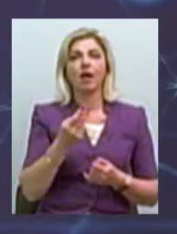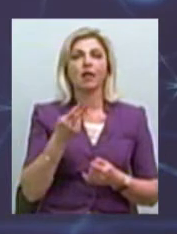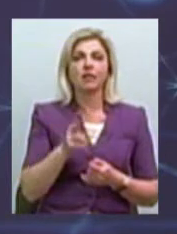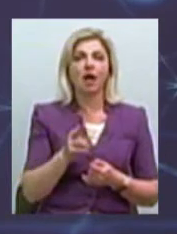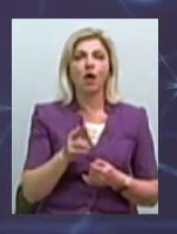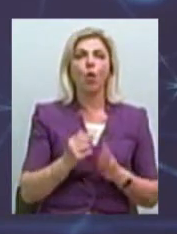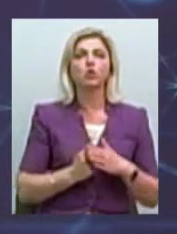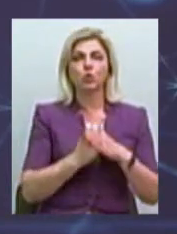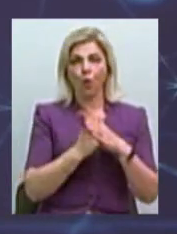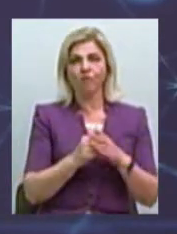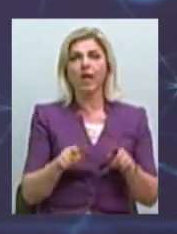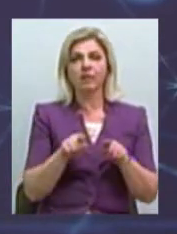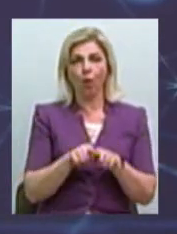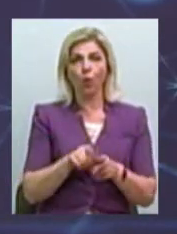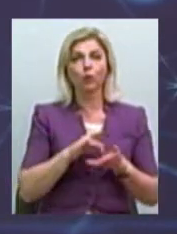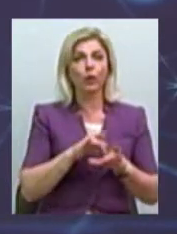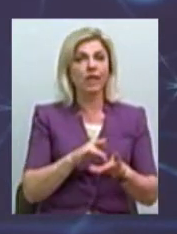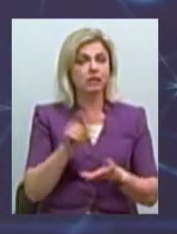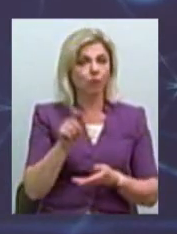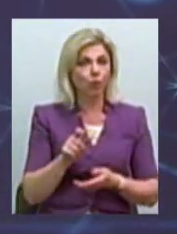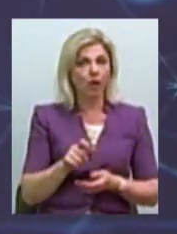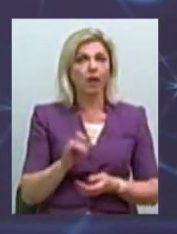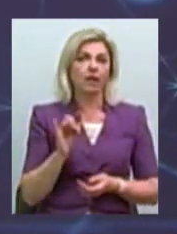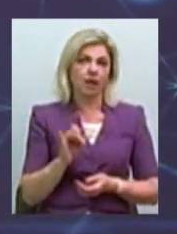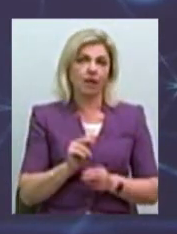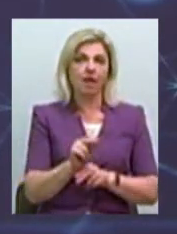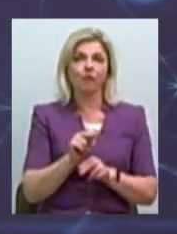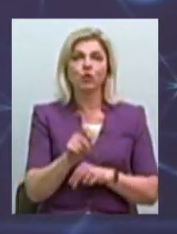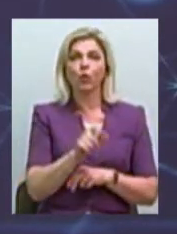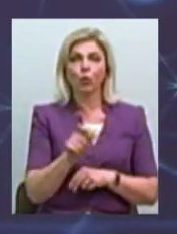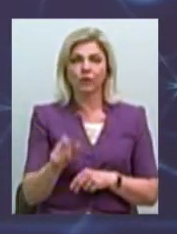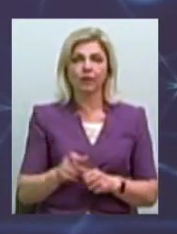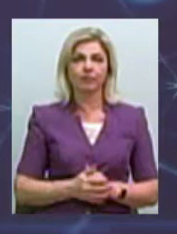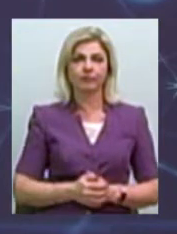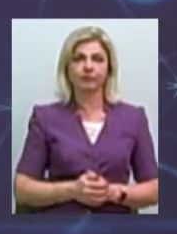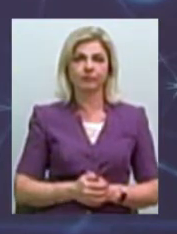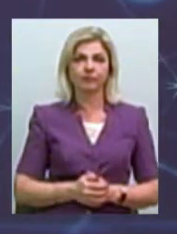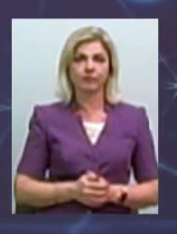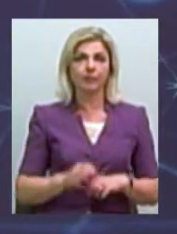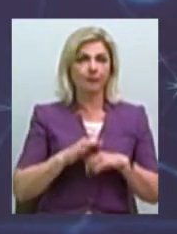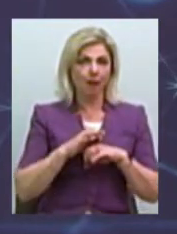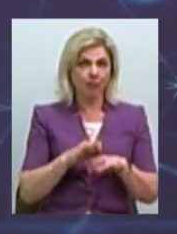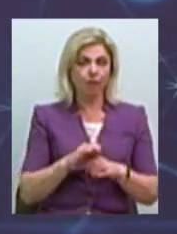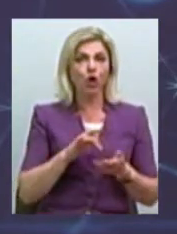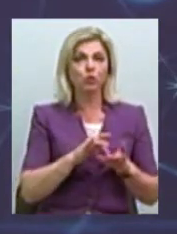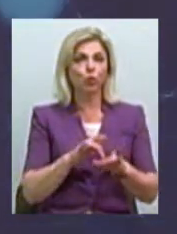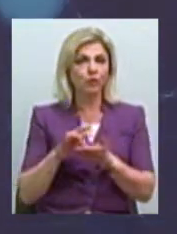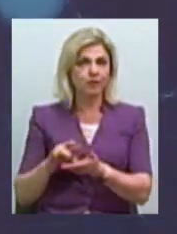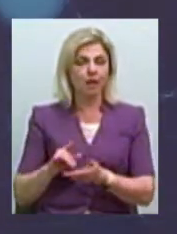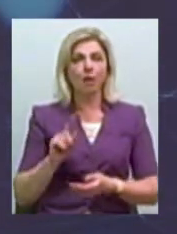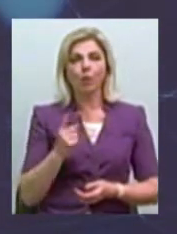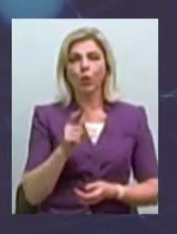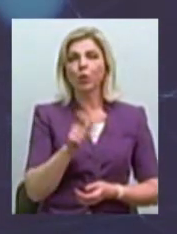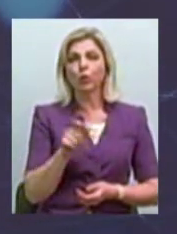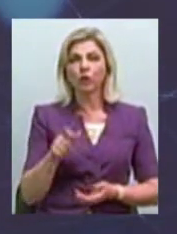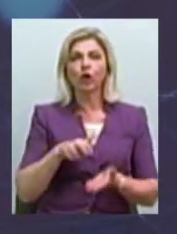для вивчення основ такого туризму і навчати людей саме проводити екскурсії, тому що люди